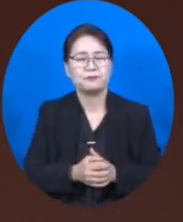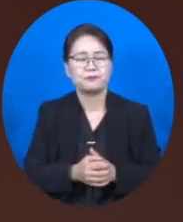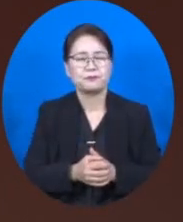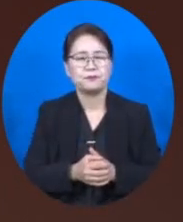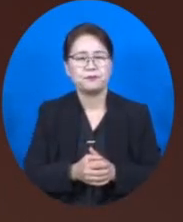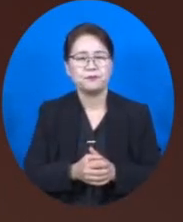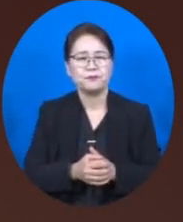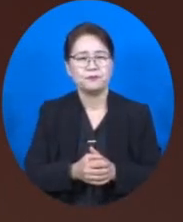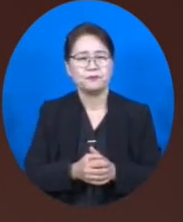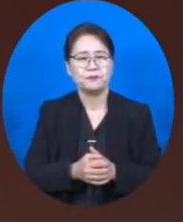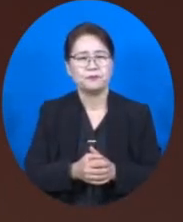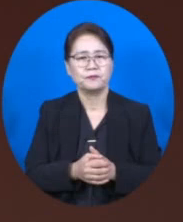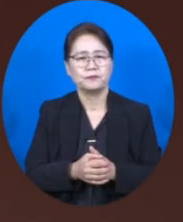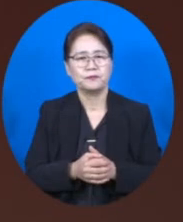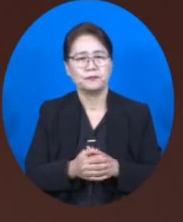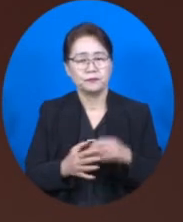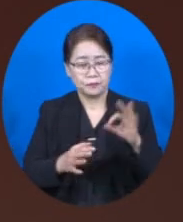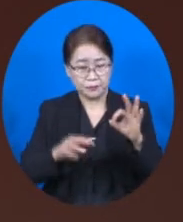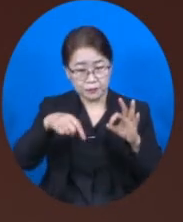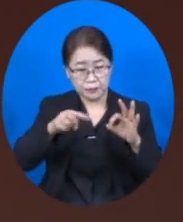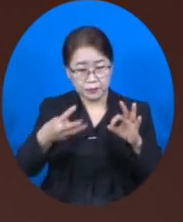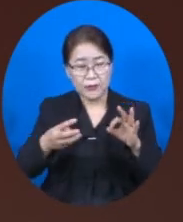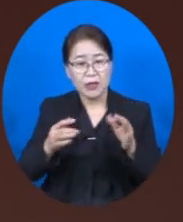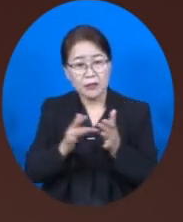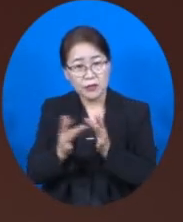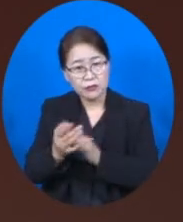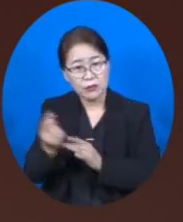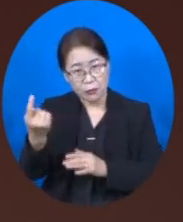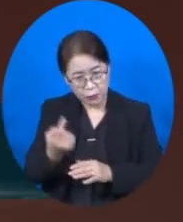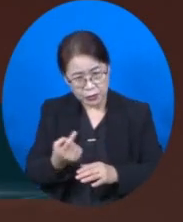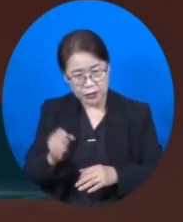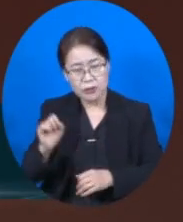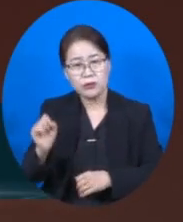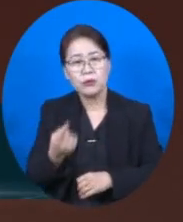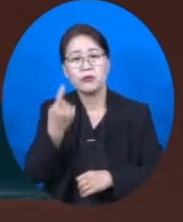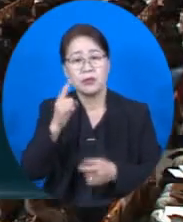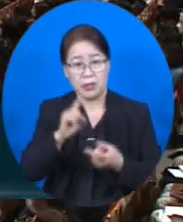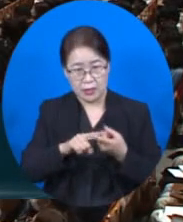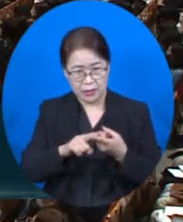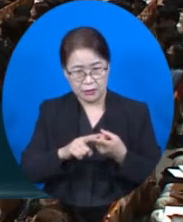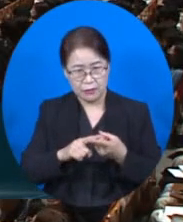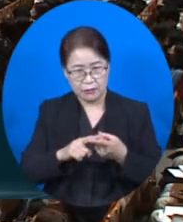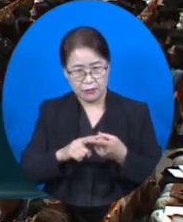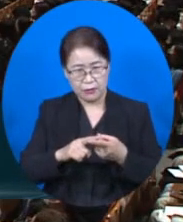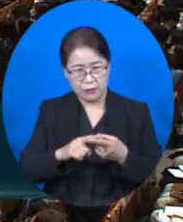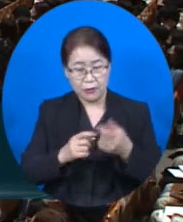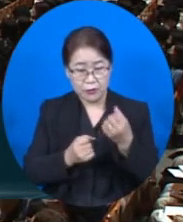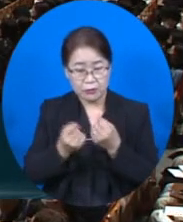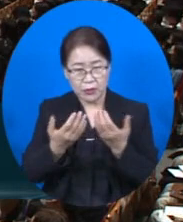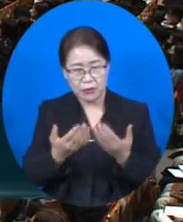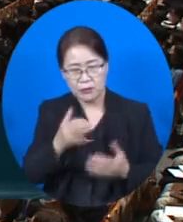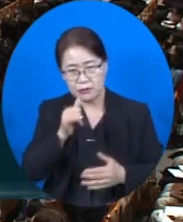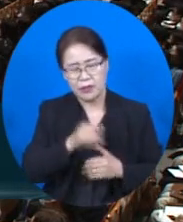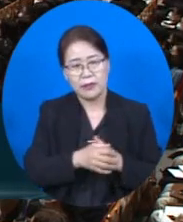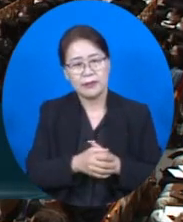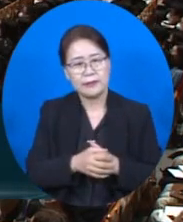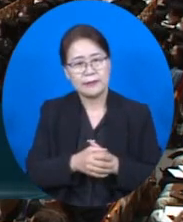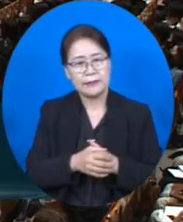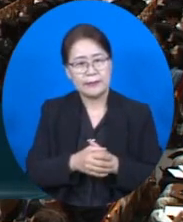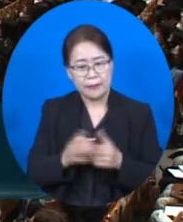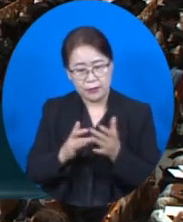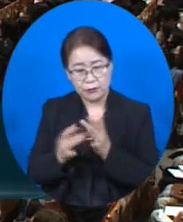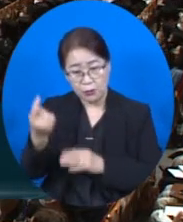예수님께서 왜이 땅에 오셨는지에 대하여 말씀하고 있습니다 우리 10절의 말씀을 함께 읽겠습니다 다 같이요